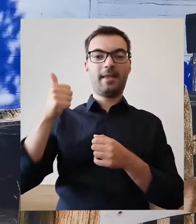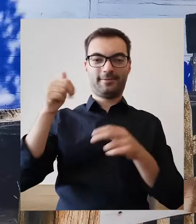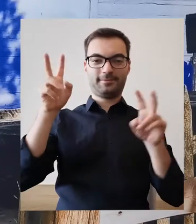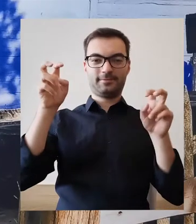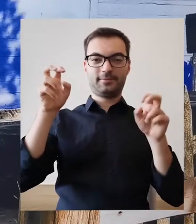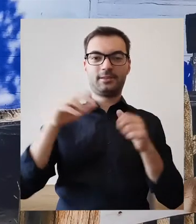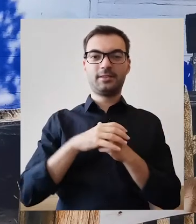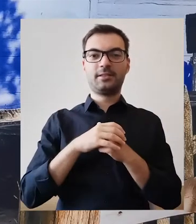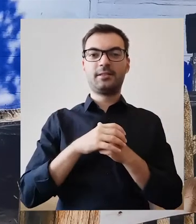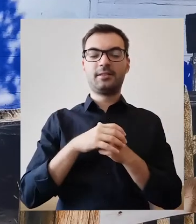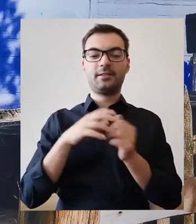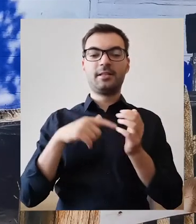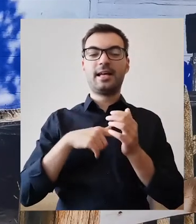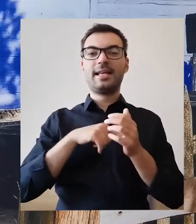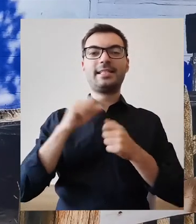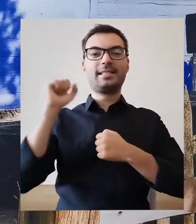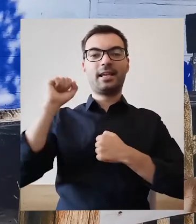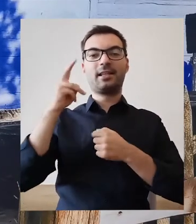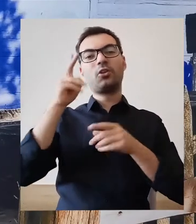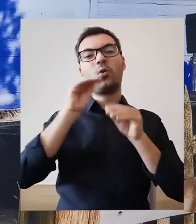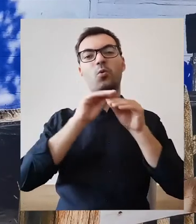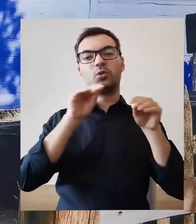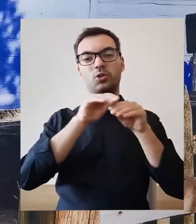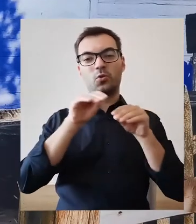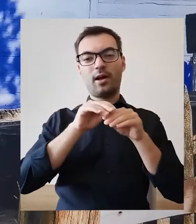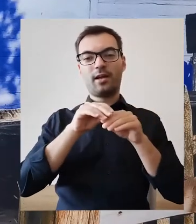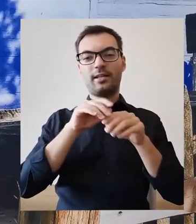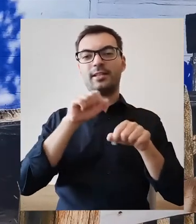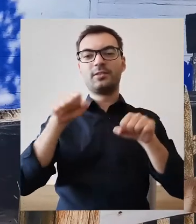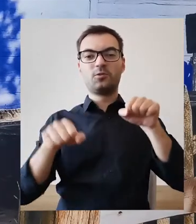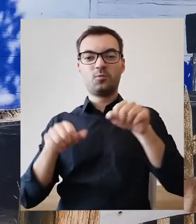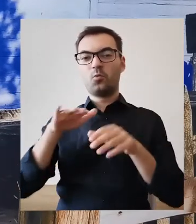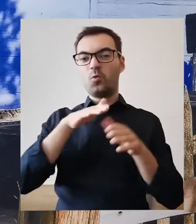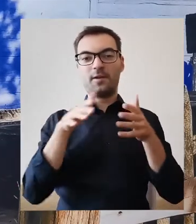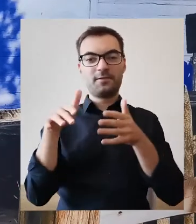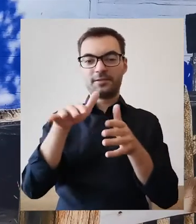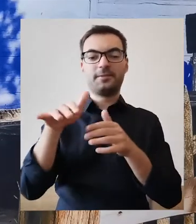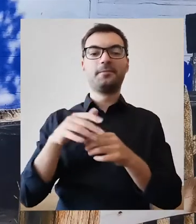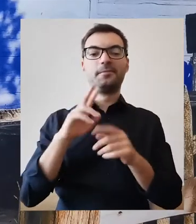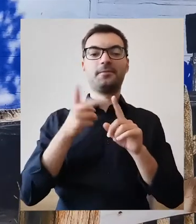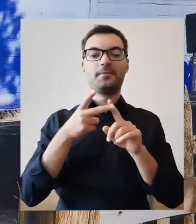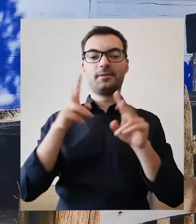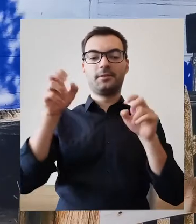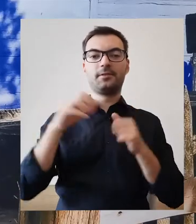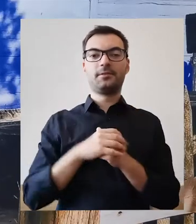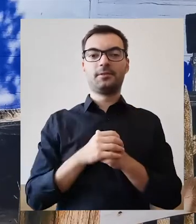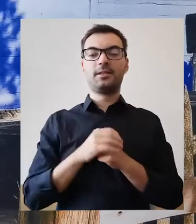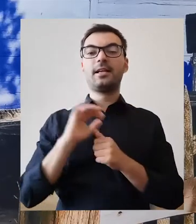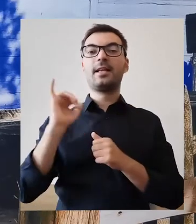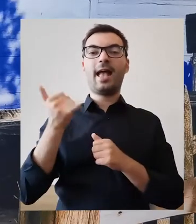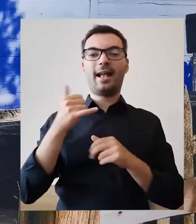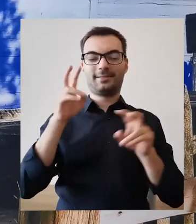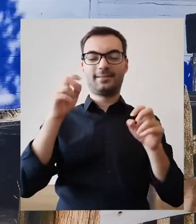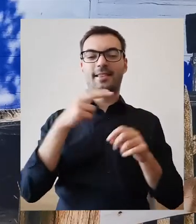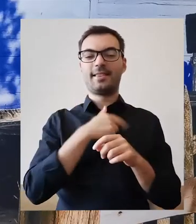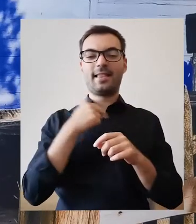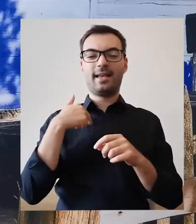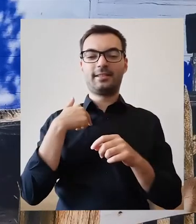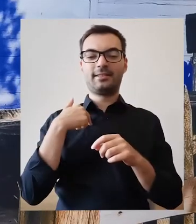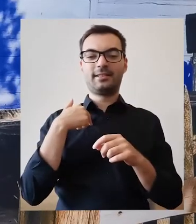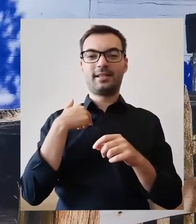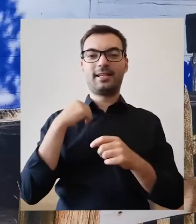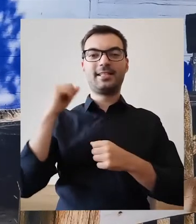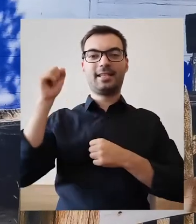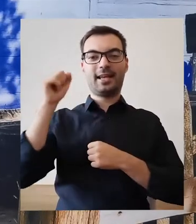flisaków wpływów uczyła a druga zatytułowana jest jak nasza syrenka pisaków